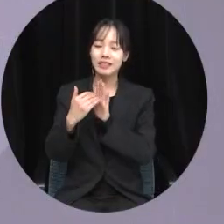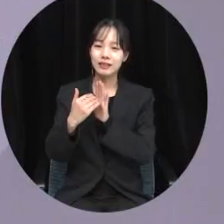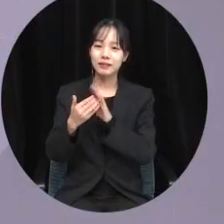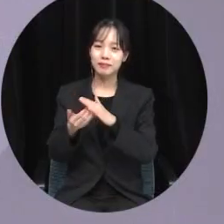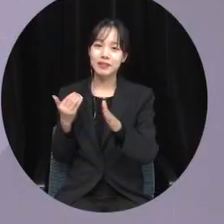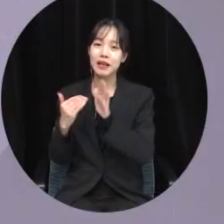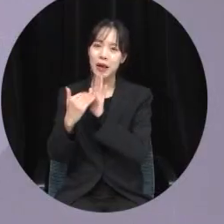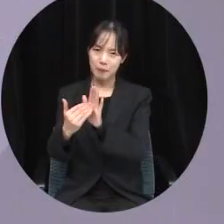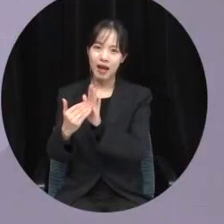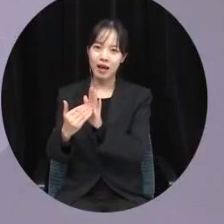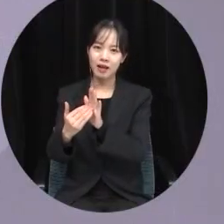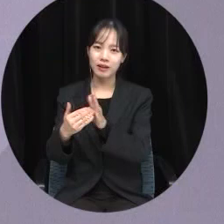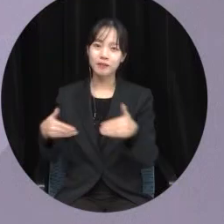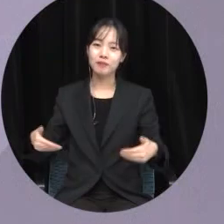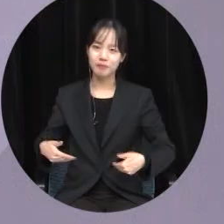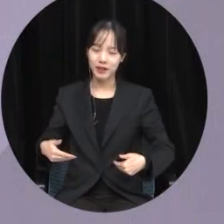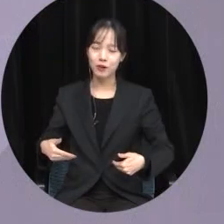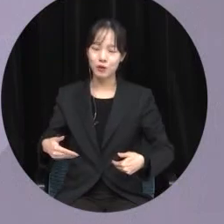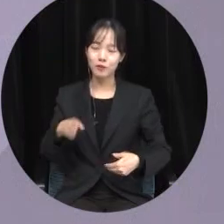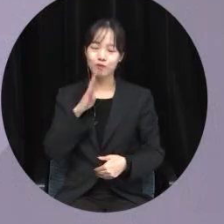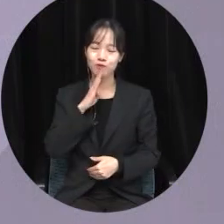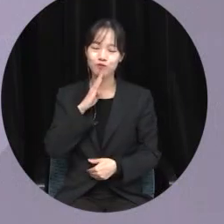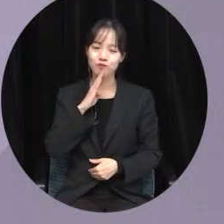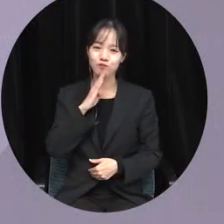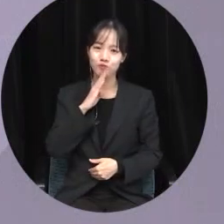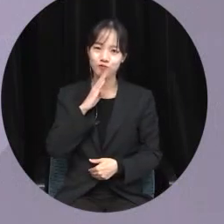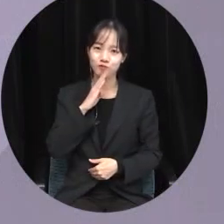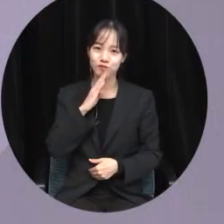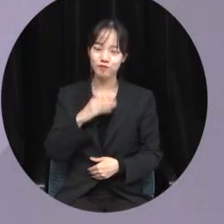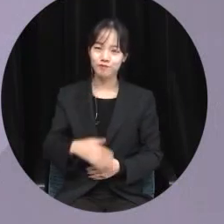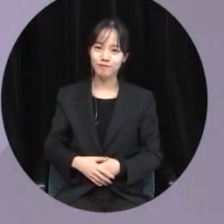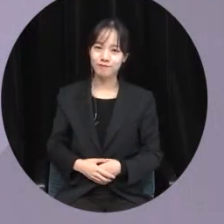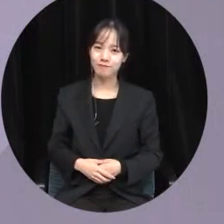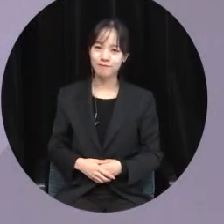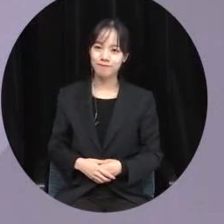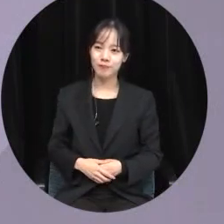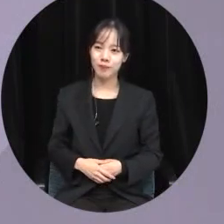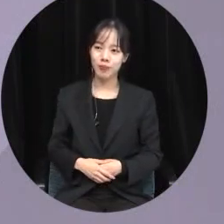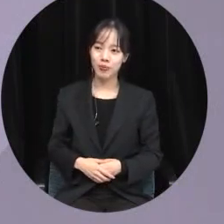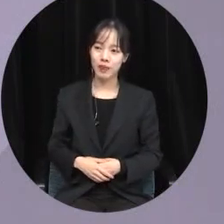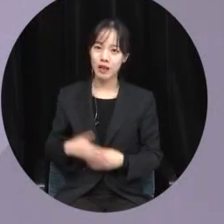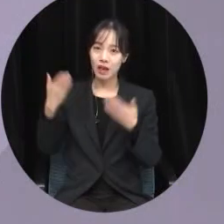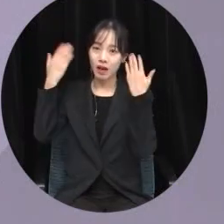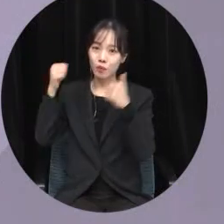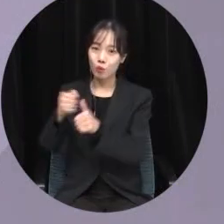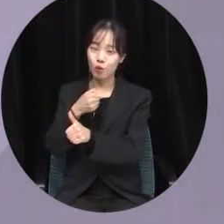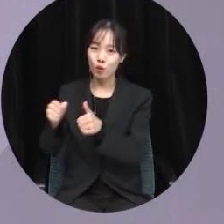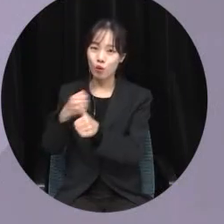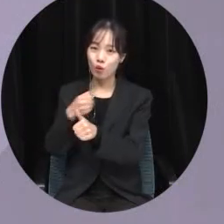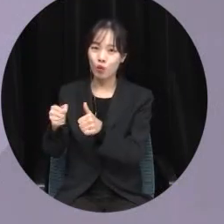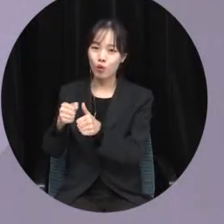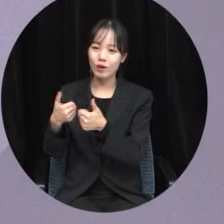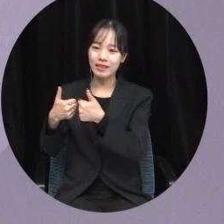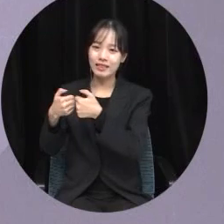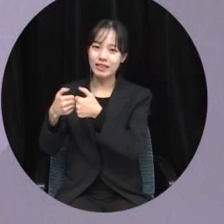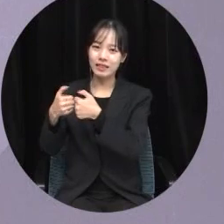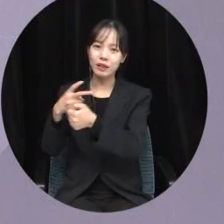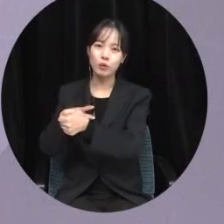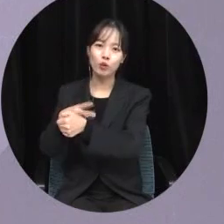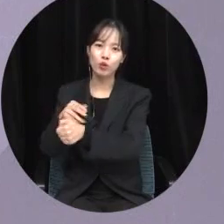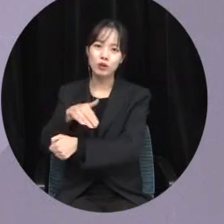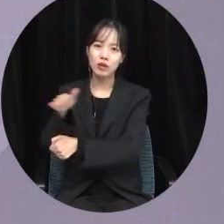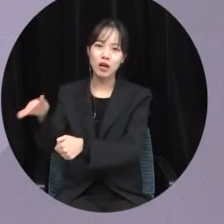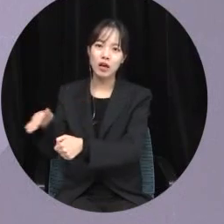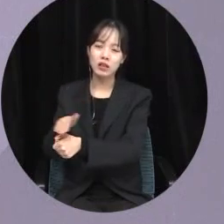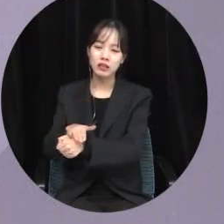강화하는 것이 해법일 것입니다. 그런 점에서 방금 제기한 대로 학폭 그 상담 교사들이 현재는 학교에